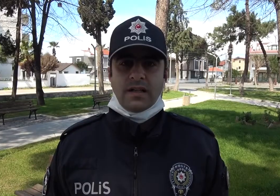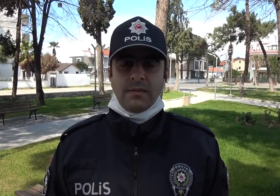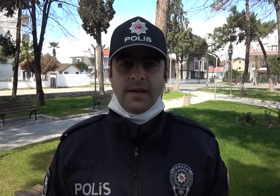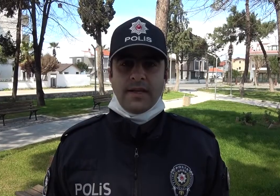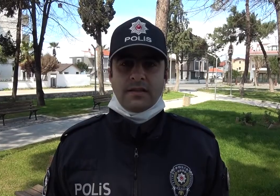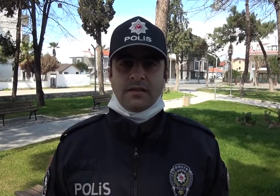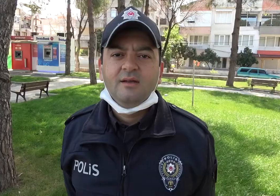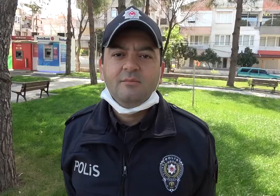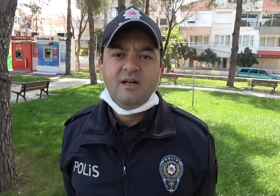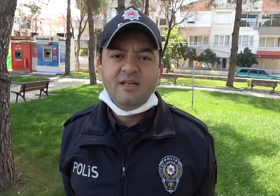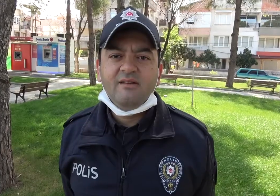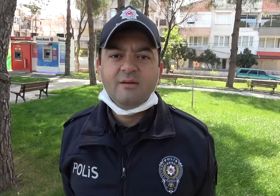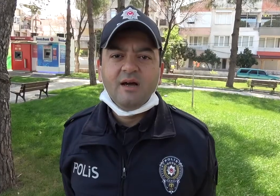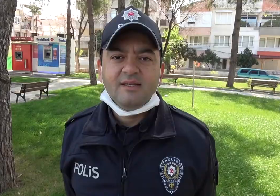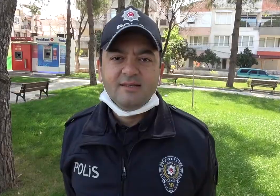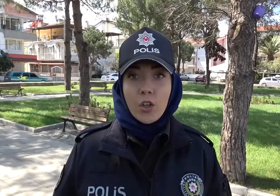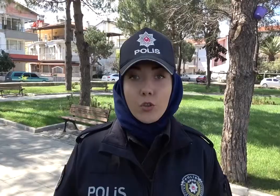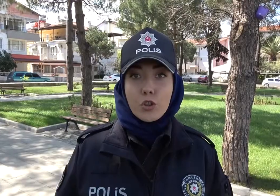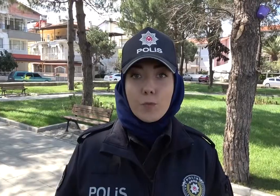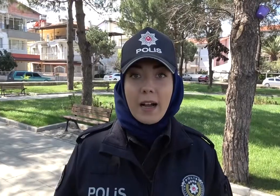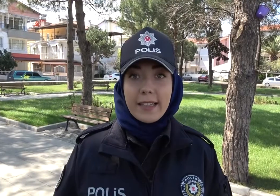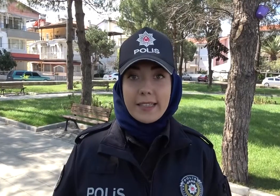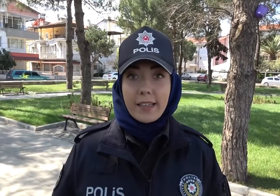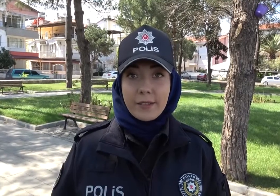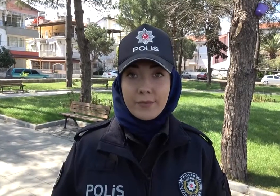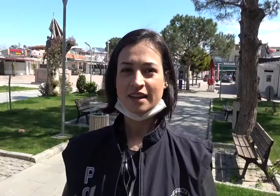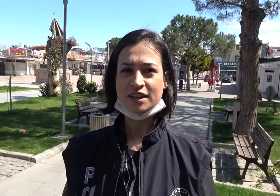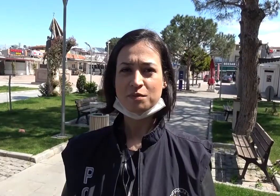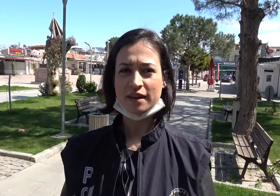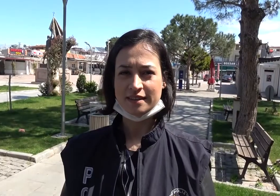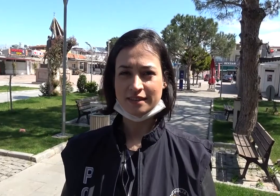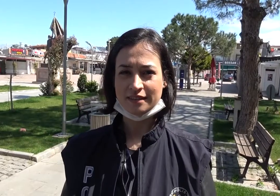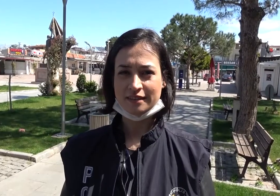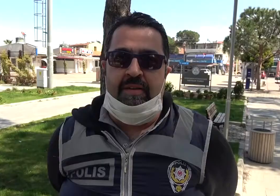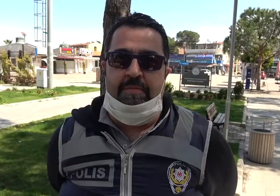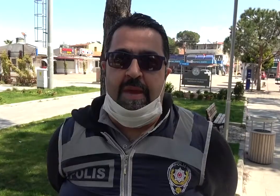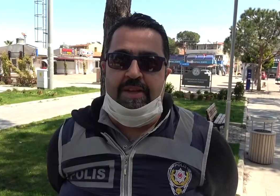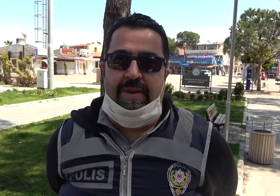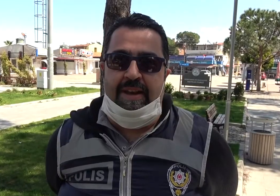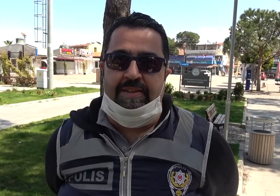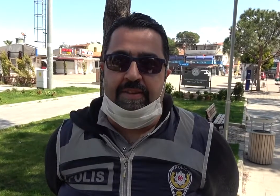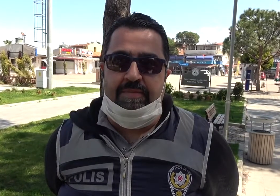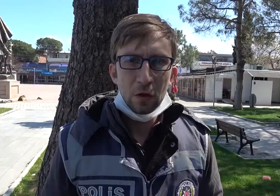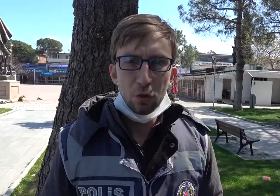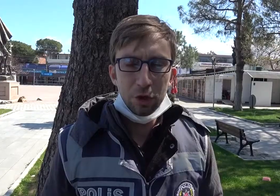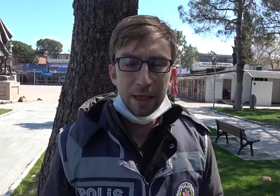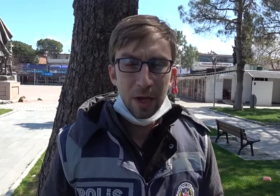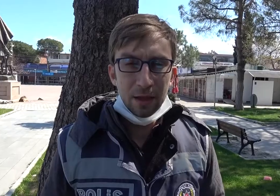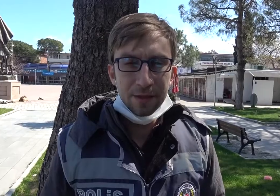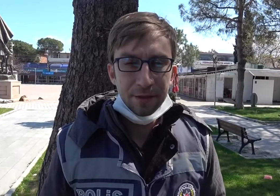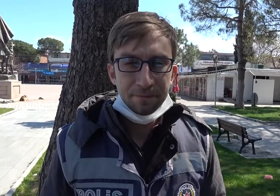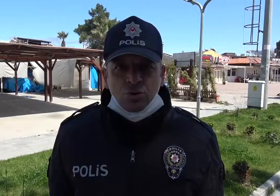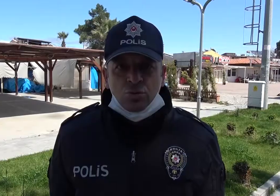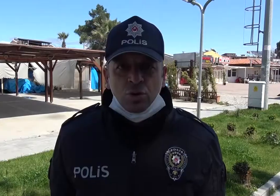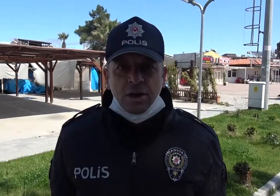Mahkeme Mahallesi. Bahçedevler Mahallesi. Yunus Mahallesi. Geriş Mahallesi. Memiş Mahallesi. Hürriyet